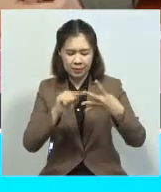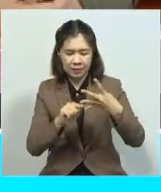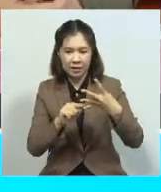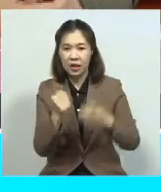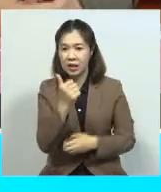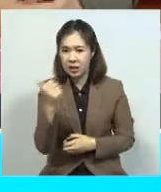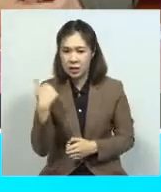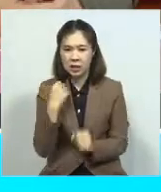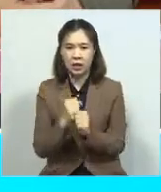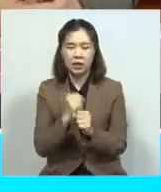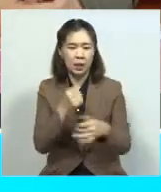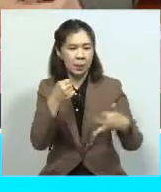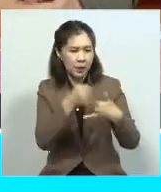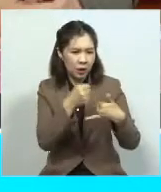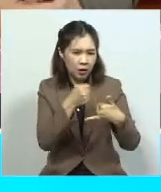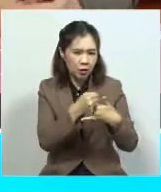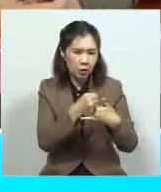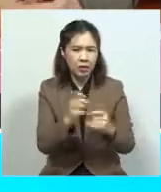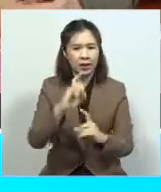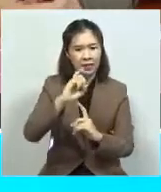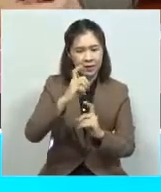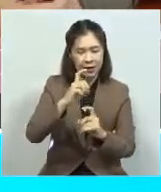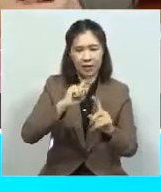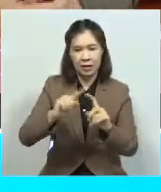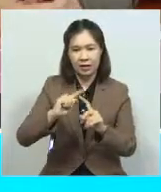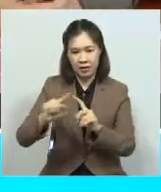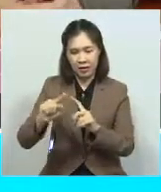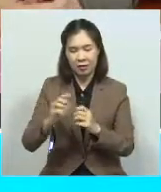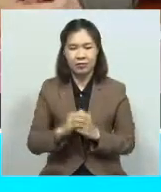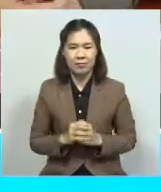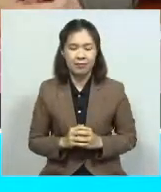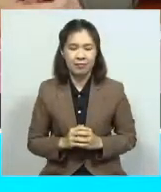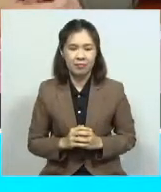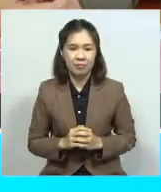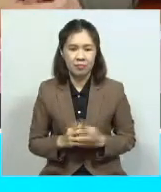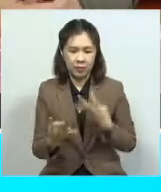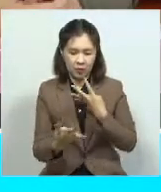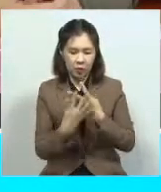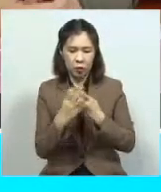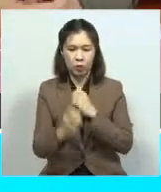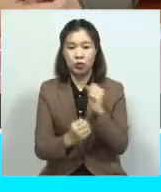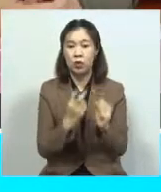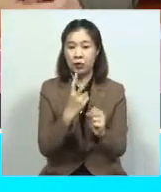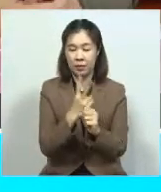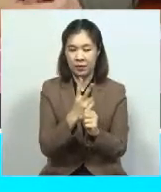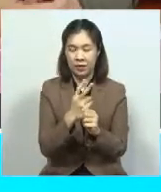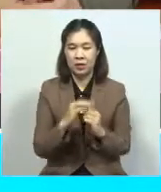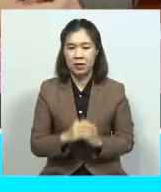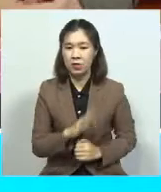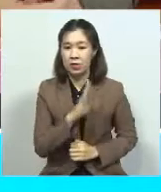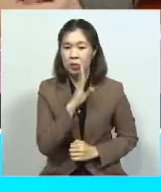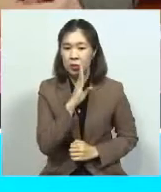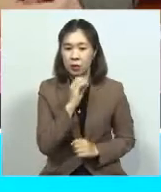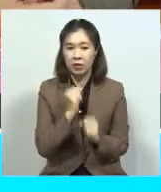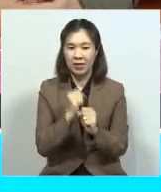ร่วมกันทำร้ายร่างกายเป็นเหตุให้ผู้อื่นได้รับอันตรายแก่กายหรือจิตใจนี่ก็โทษจำคุกไม่เกิน2ปีถ้าเกิดเราพบการ